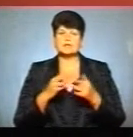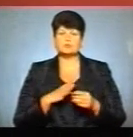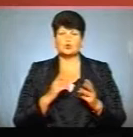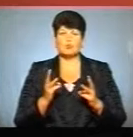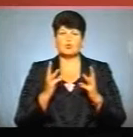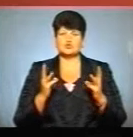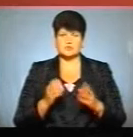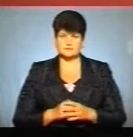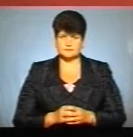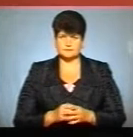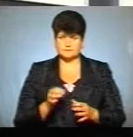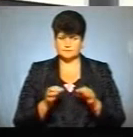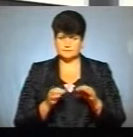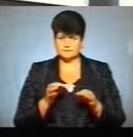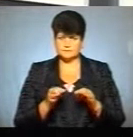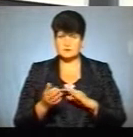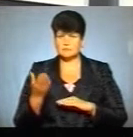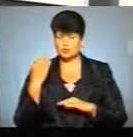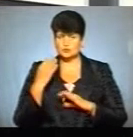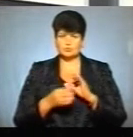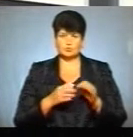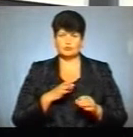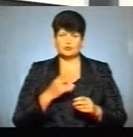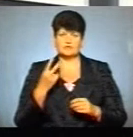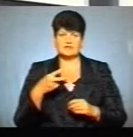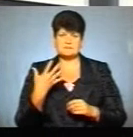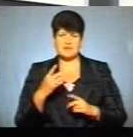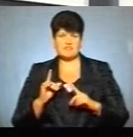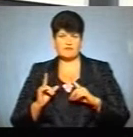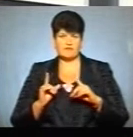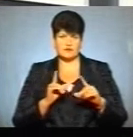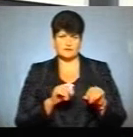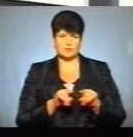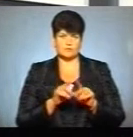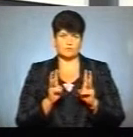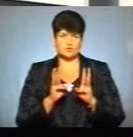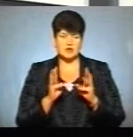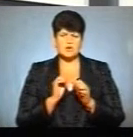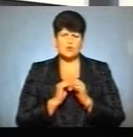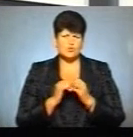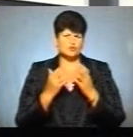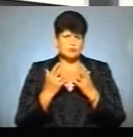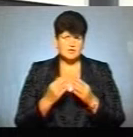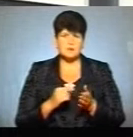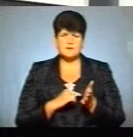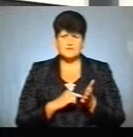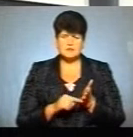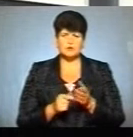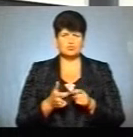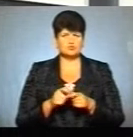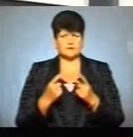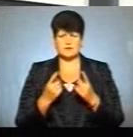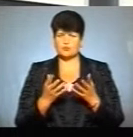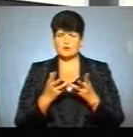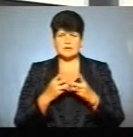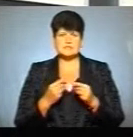екосистемах? За минулу добу ми мали 25 виїздів на подібні пожежі. І кожного дня ми відзначаємо дуже велику кількість